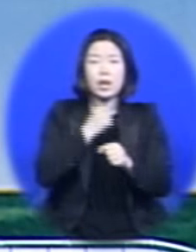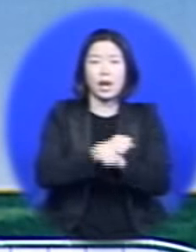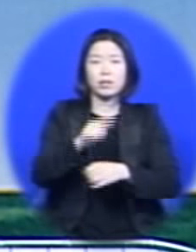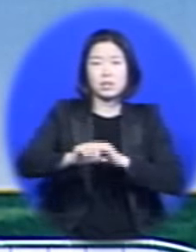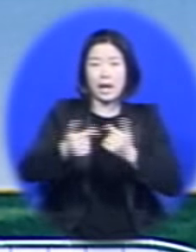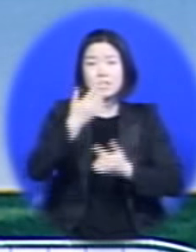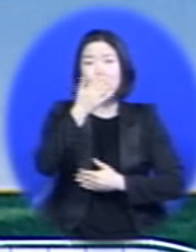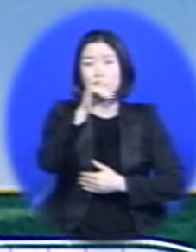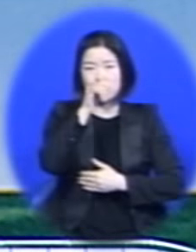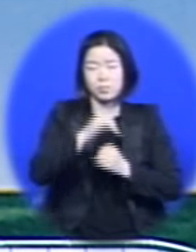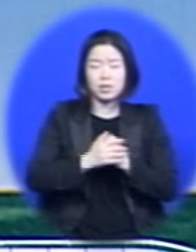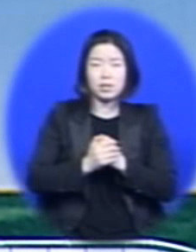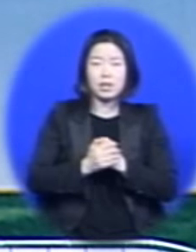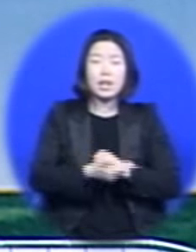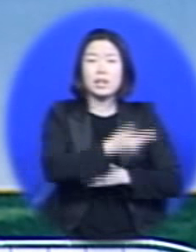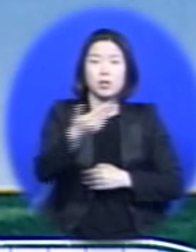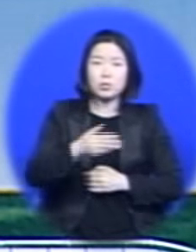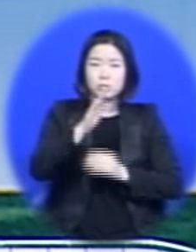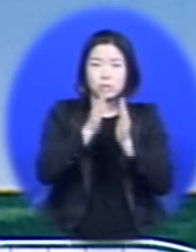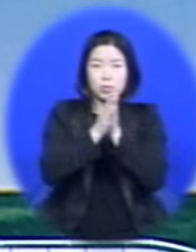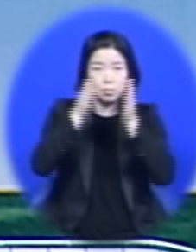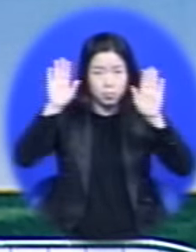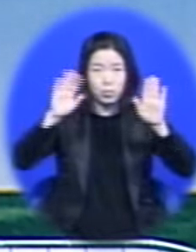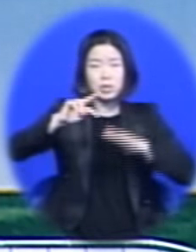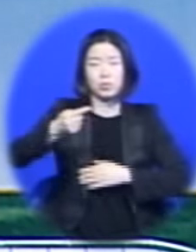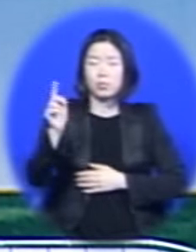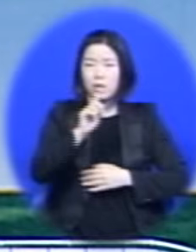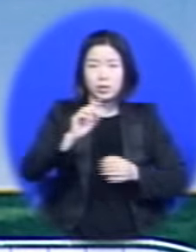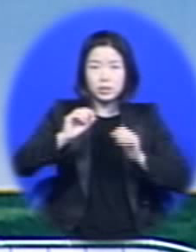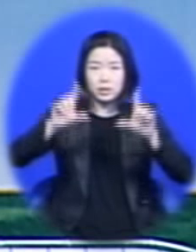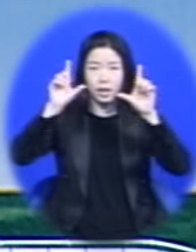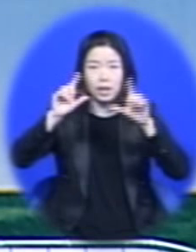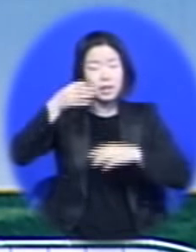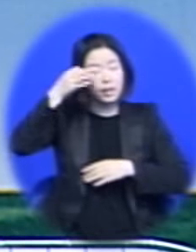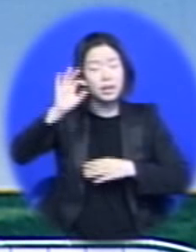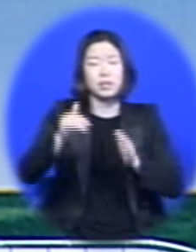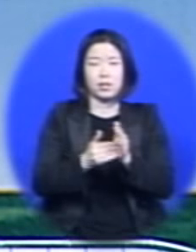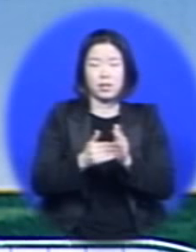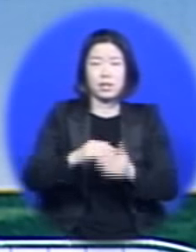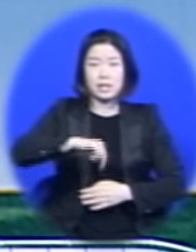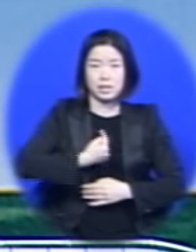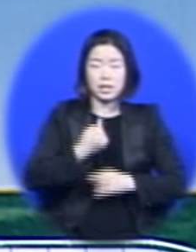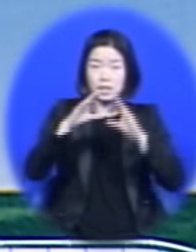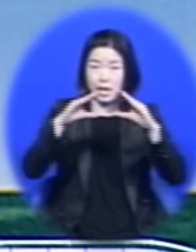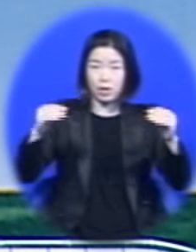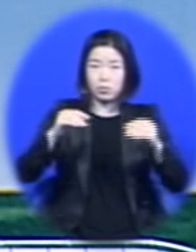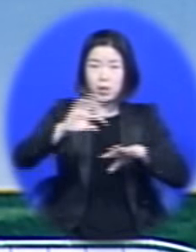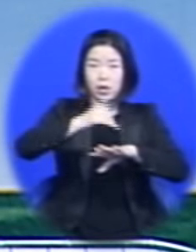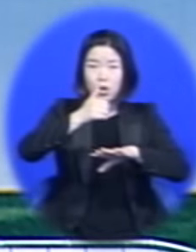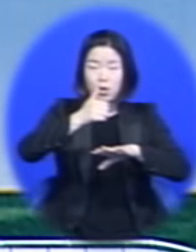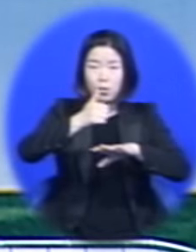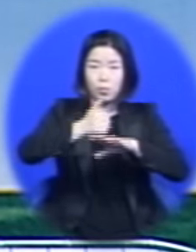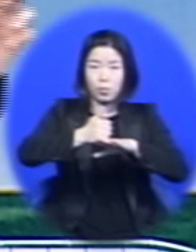있습니다. 여러분, 모세도 어느 날 깨달았습니다. 자기는 애굽의 왕자지만